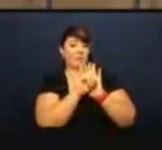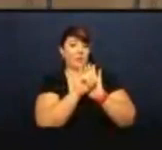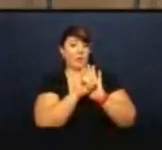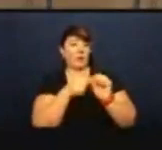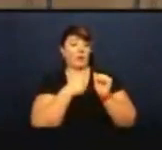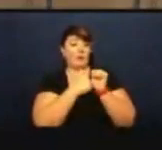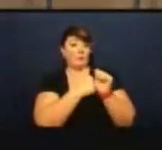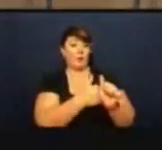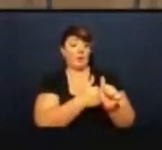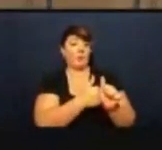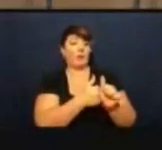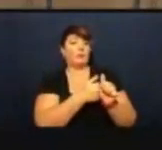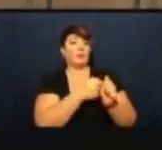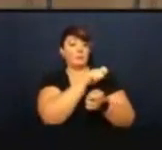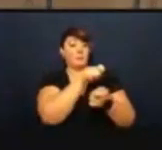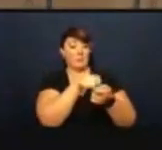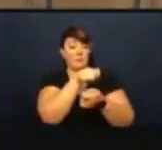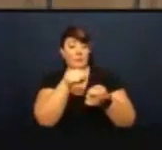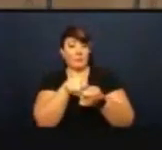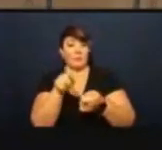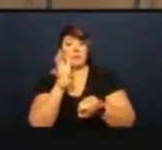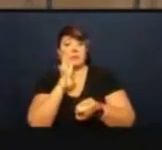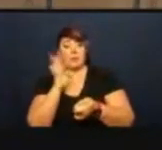tu unaweza ku